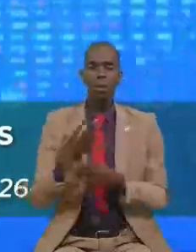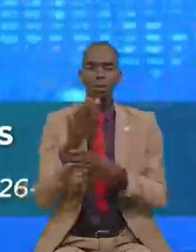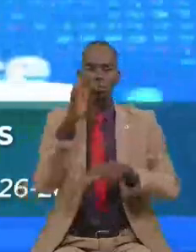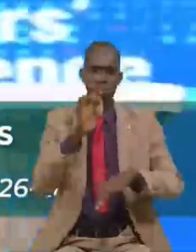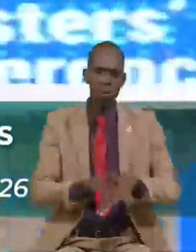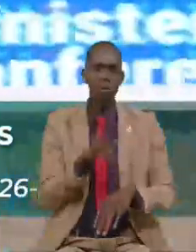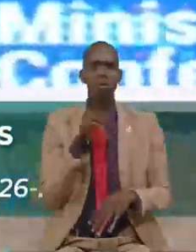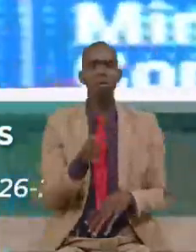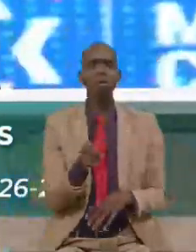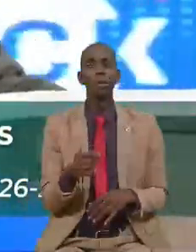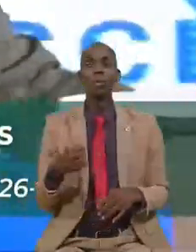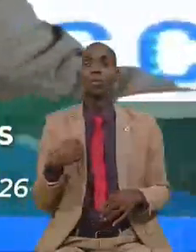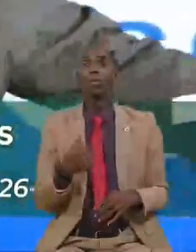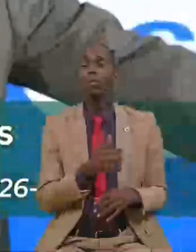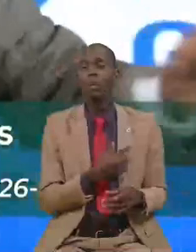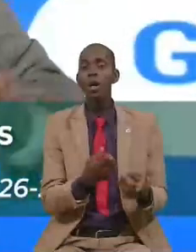lui.